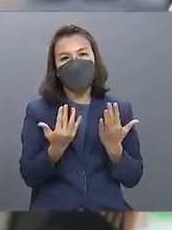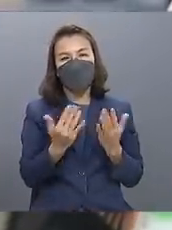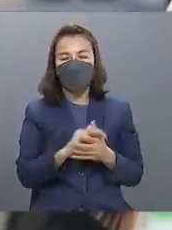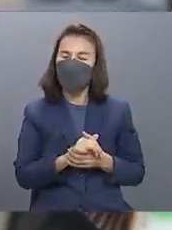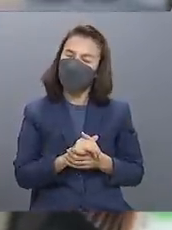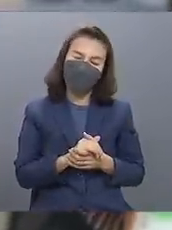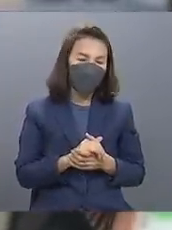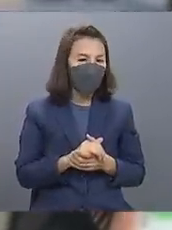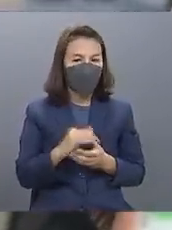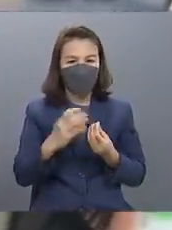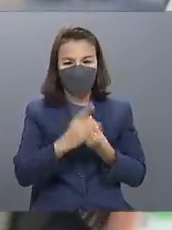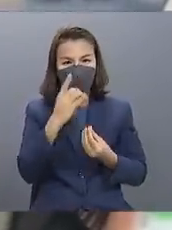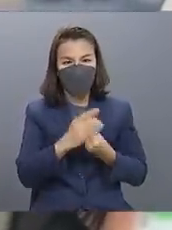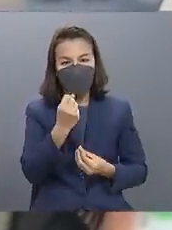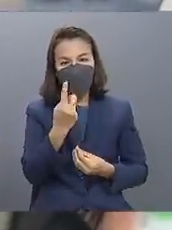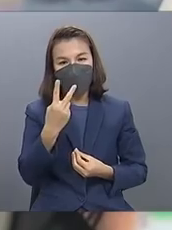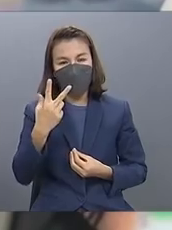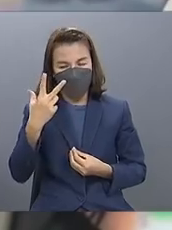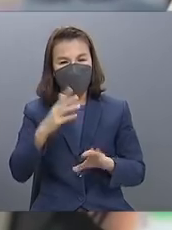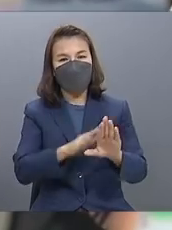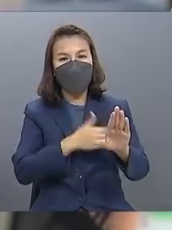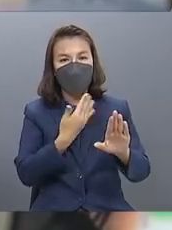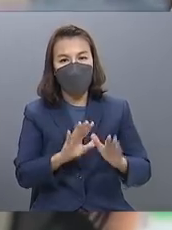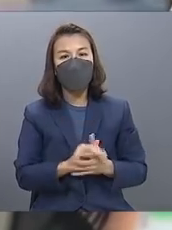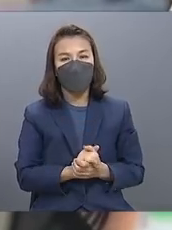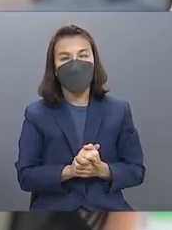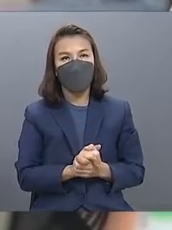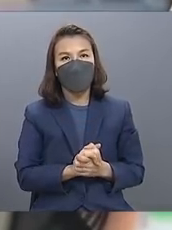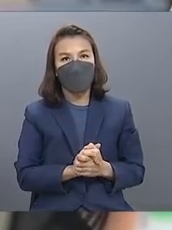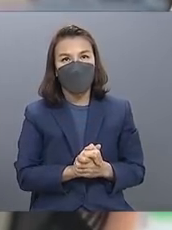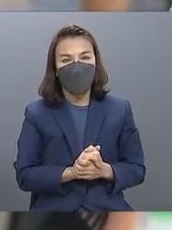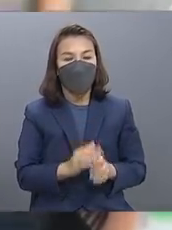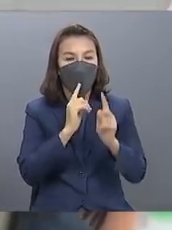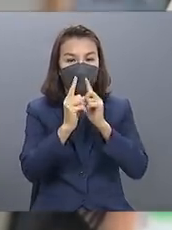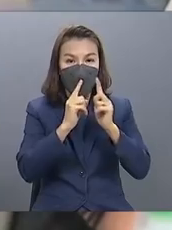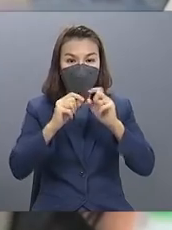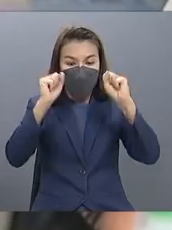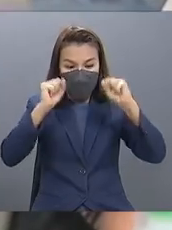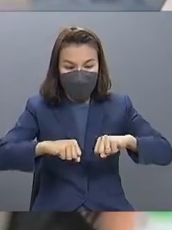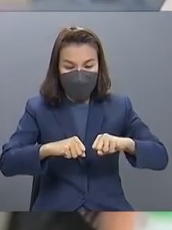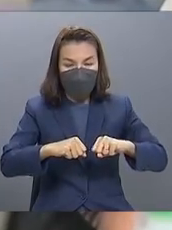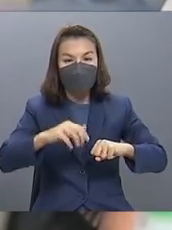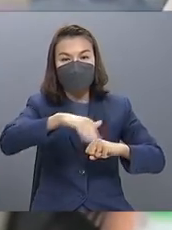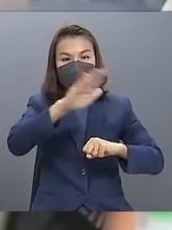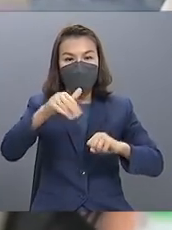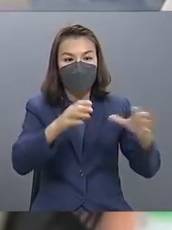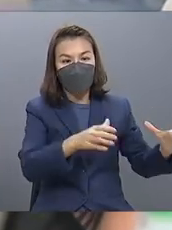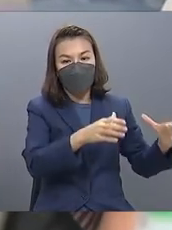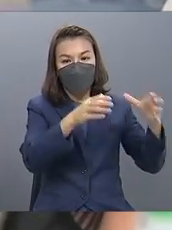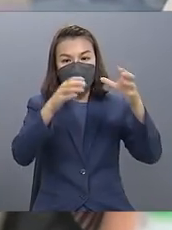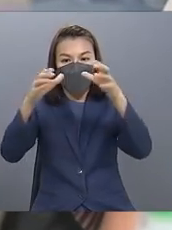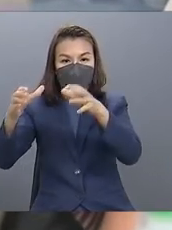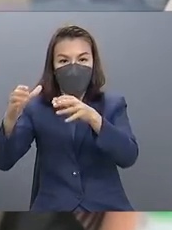หลายอาทิตย์แล้วที่เรามันนั่งรออยู่เนี่ยเราก็เลยคุยกันมีมติกันว่าเราจะเคลื่อนไปทำเนียบในเช้าวัน